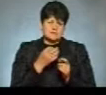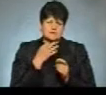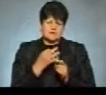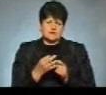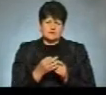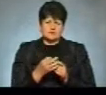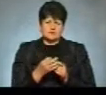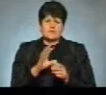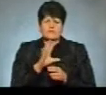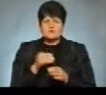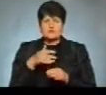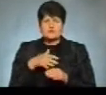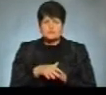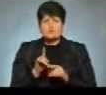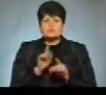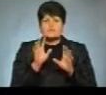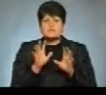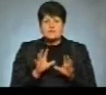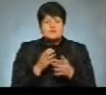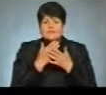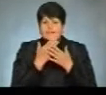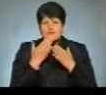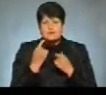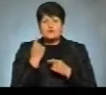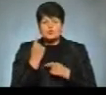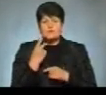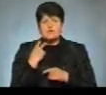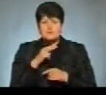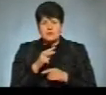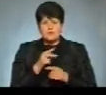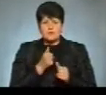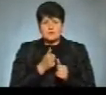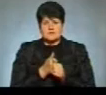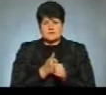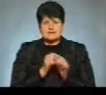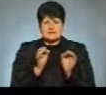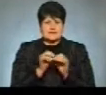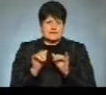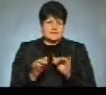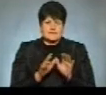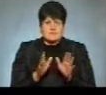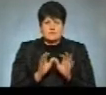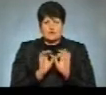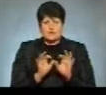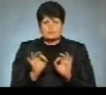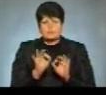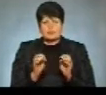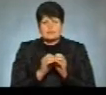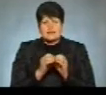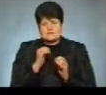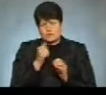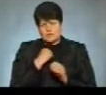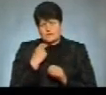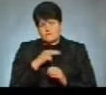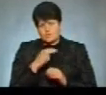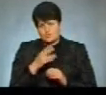ніж почати, щоб всі розуміли, що в законі немає жодного кримінального переслідування за жодні діяння. Розповіді про 10 років тюрем – це